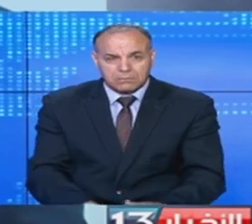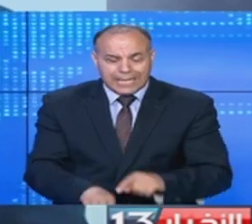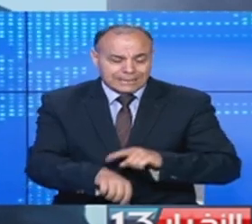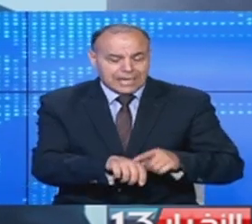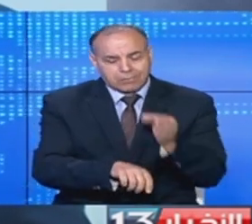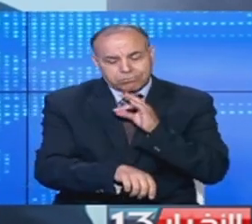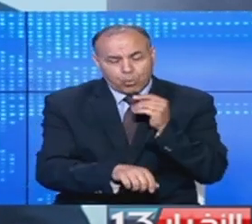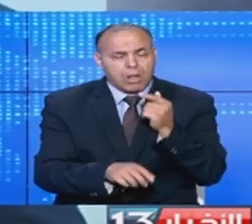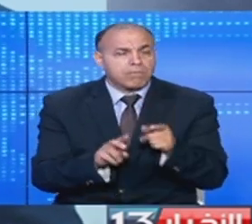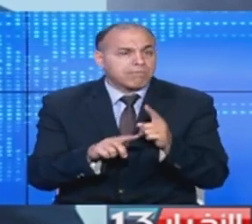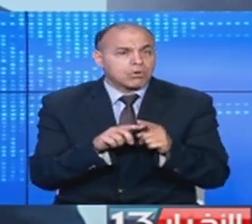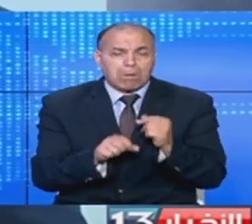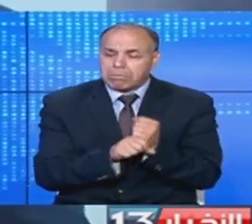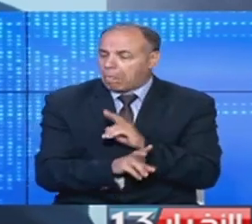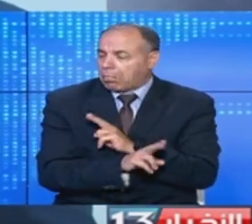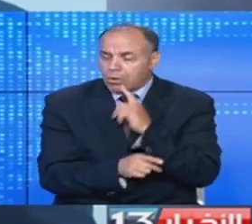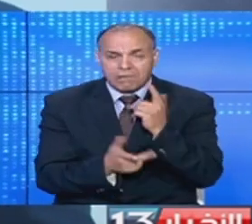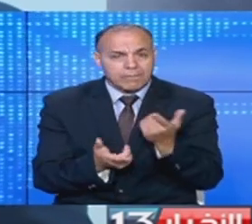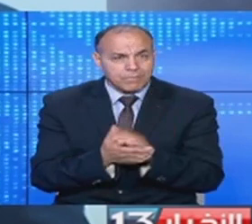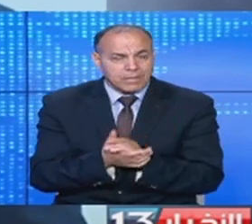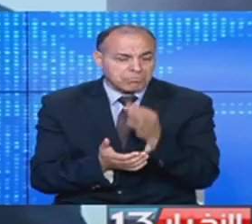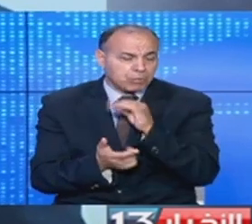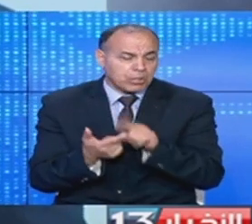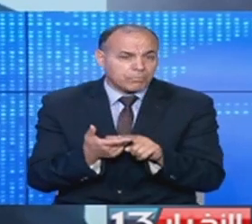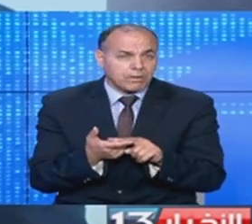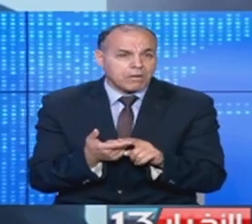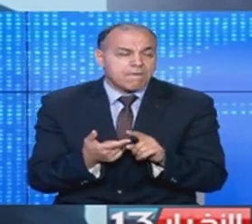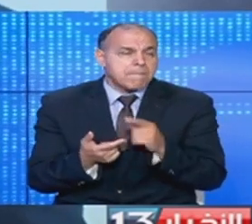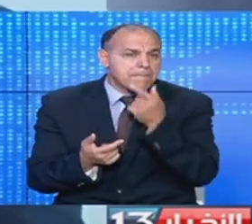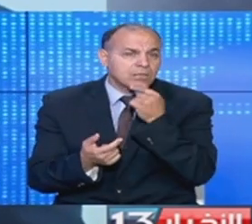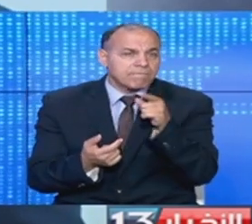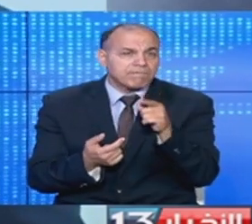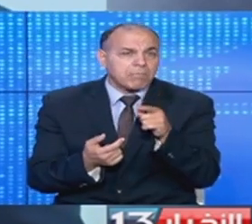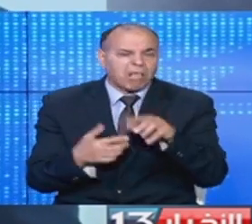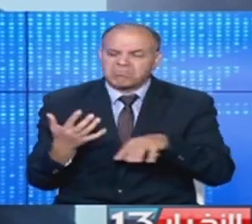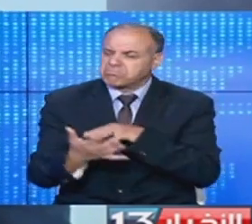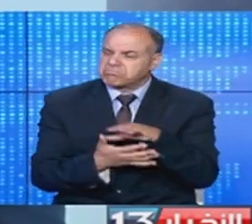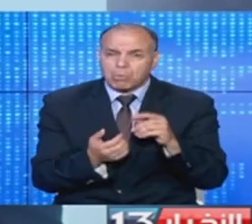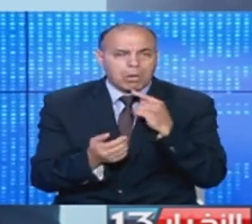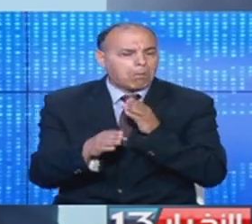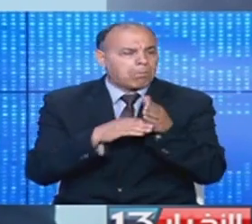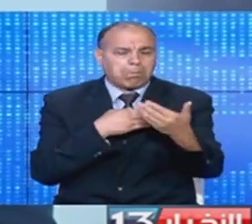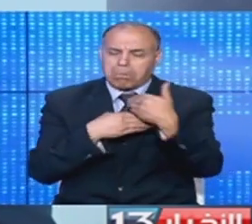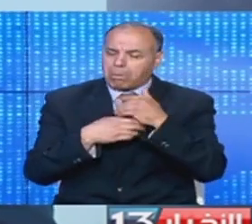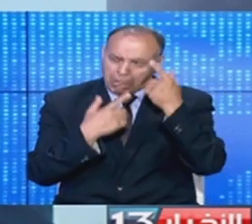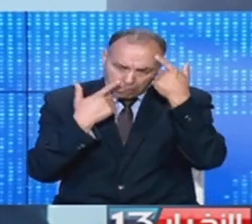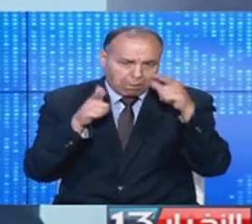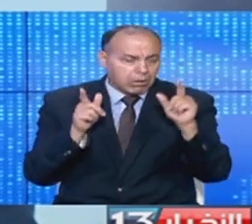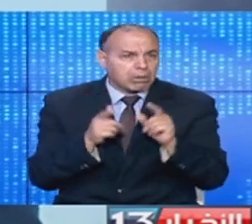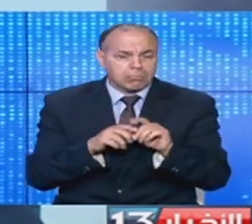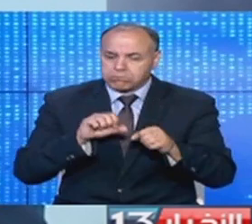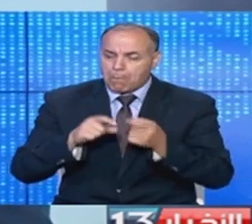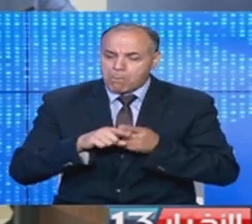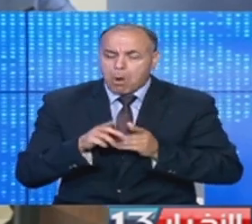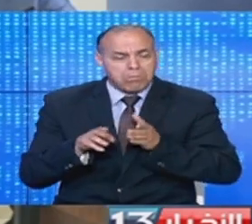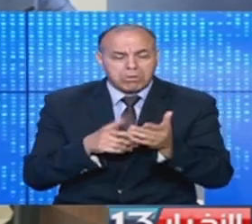ساعات إضافية وهي مش قاعدة تخدم فيها، منها أنه ثم فوضى عارمة في الناس كل تدخل للمناطق الكل ثم مناطق